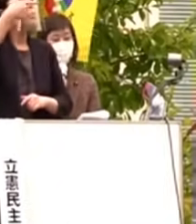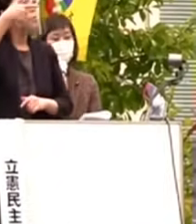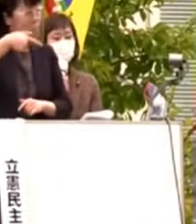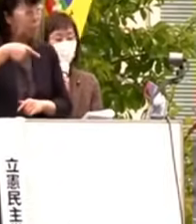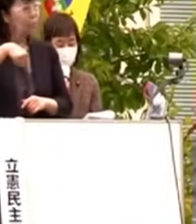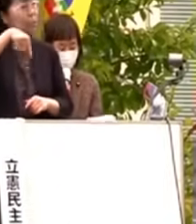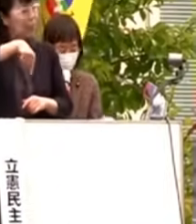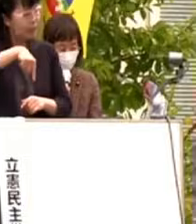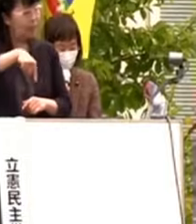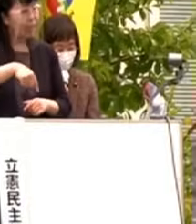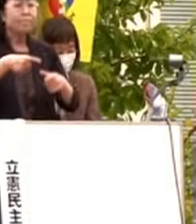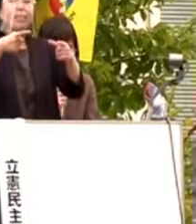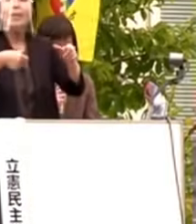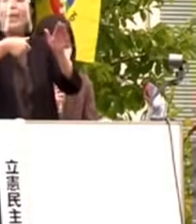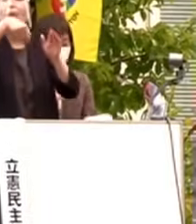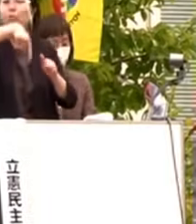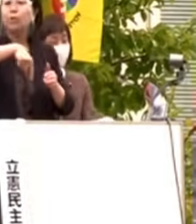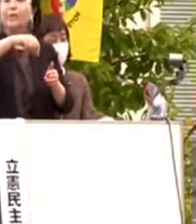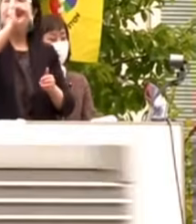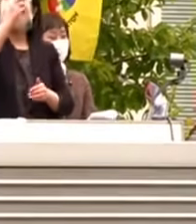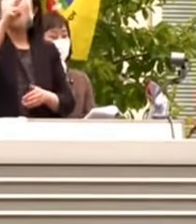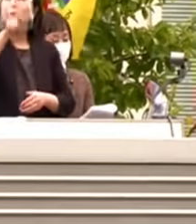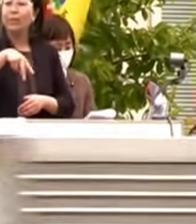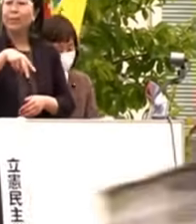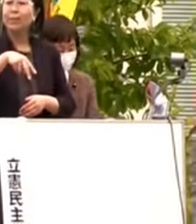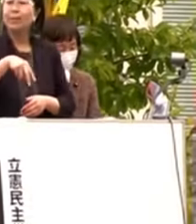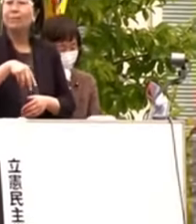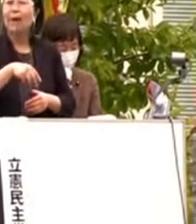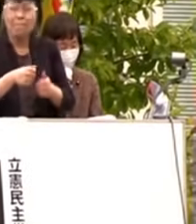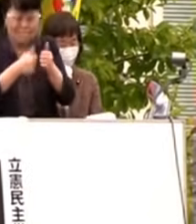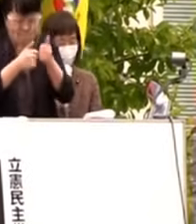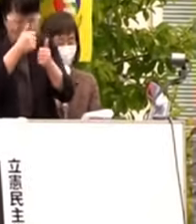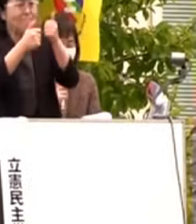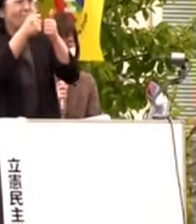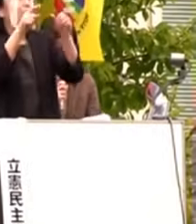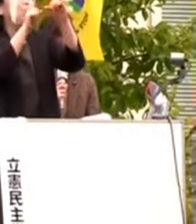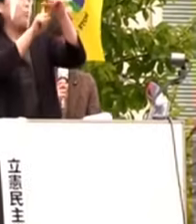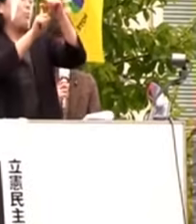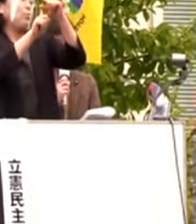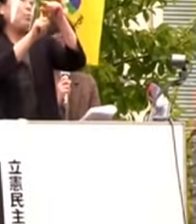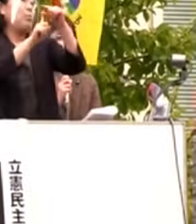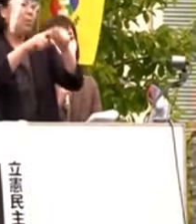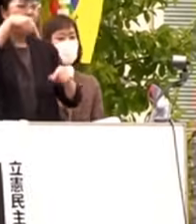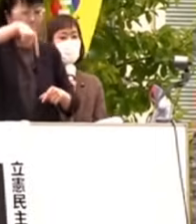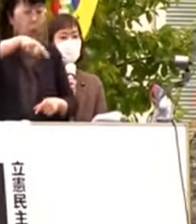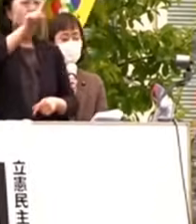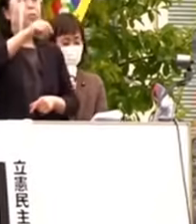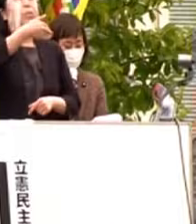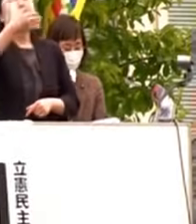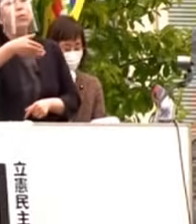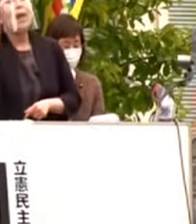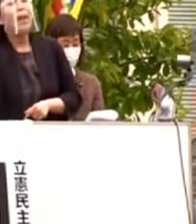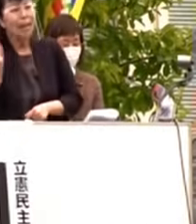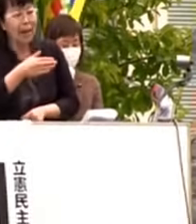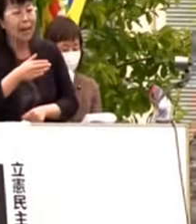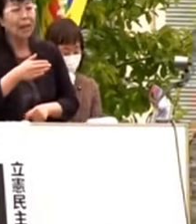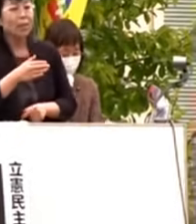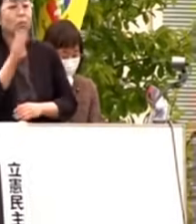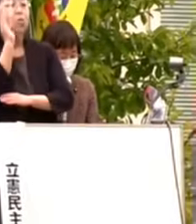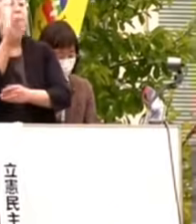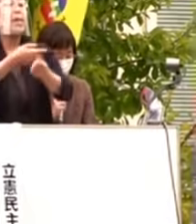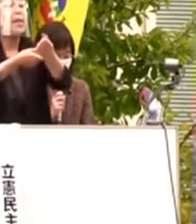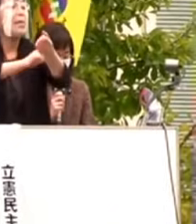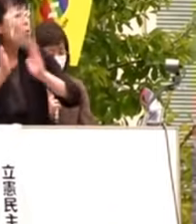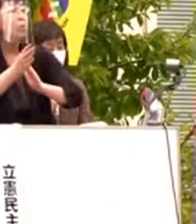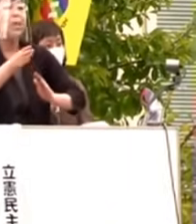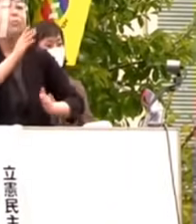池内沙織は一票を争う大接戦です。12区から政権交代を実現